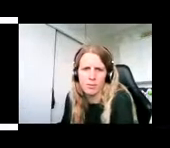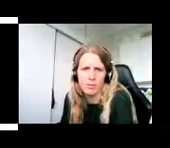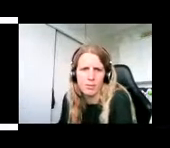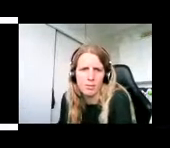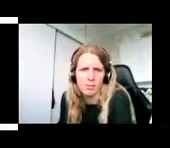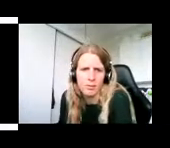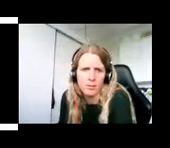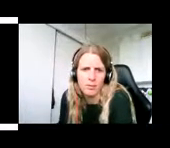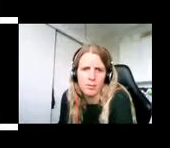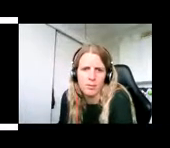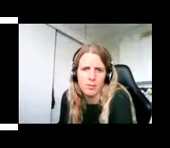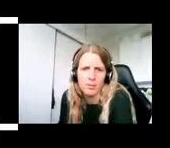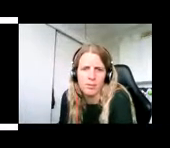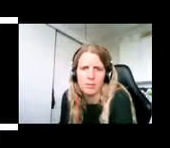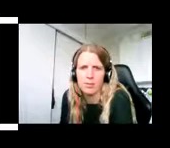en niet de volledige.